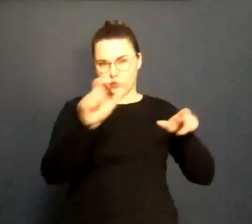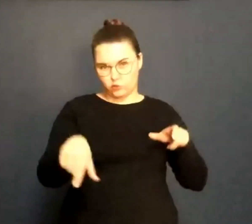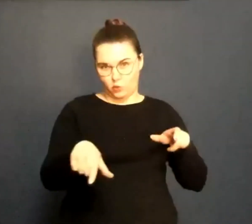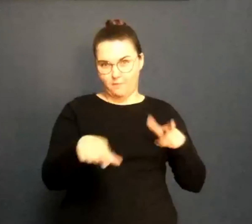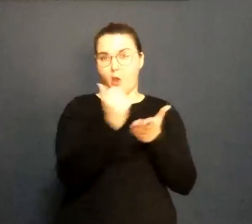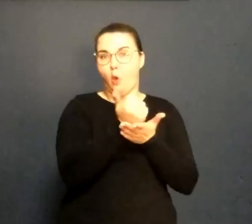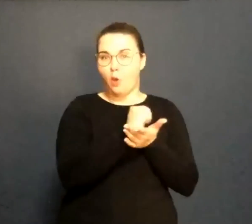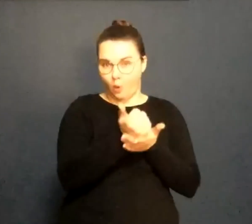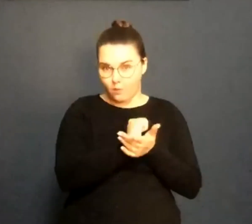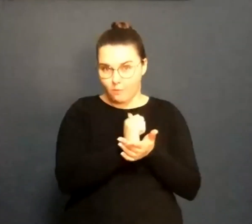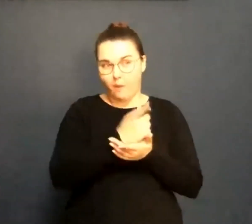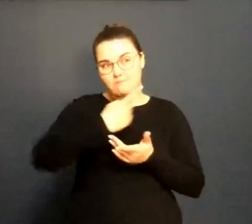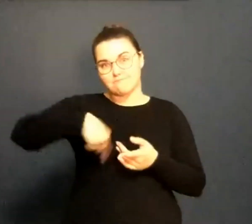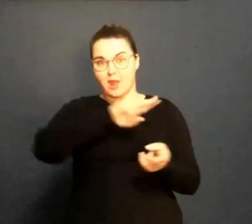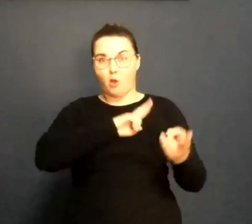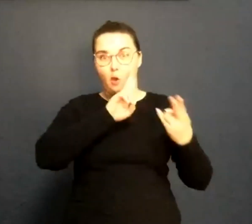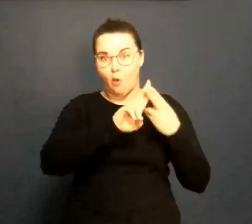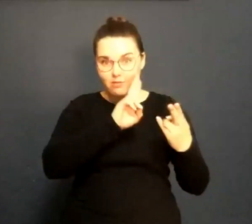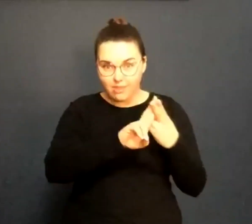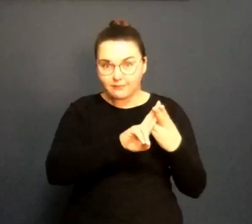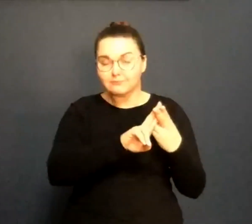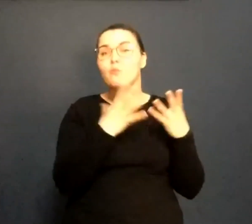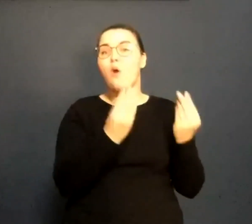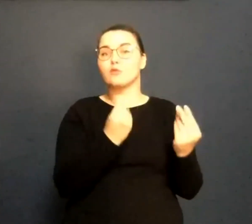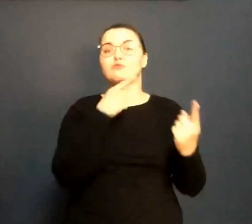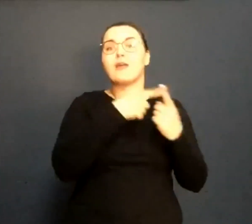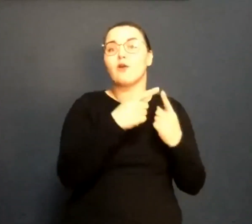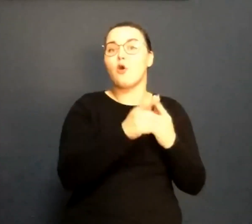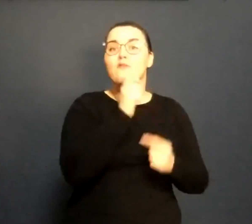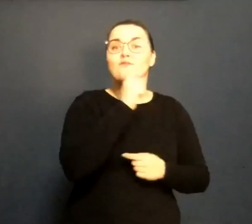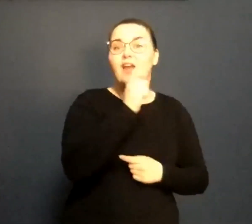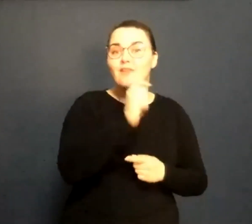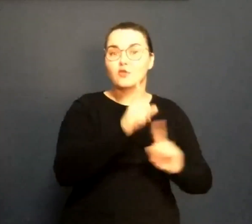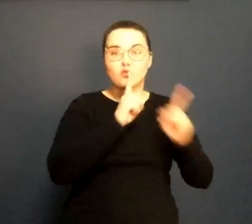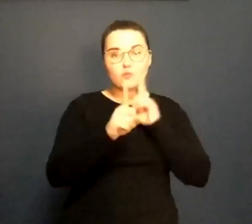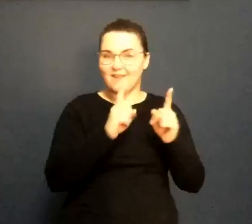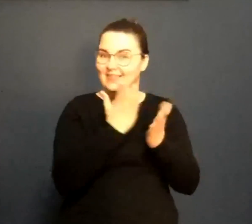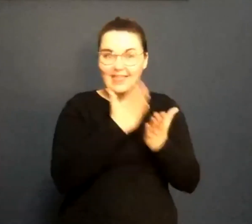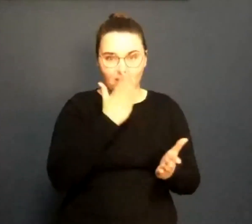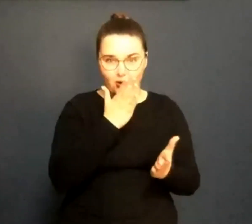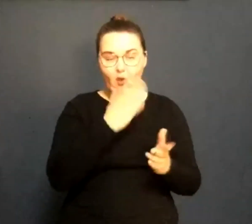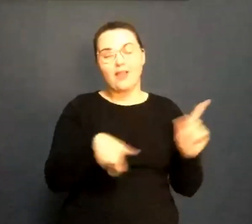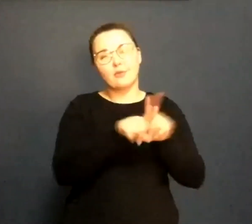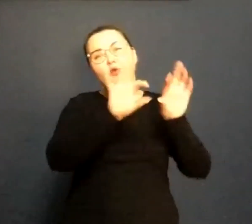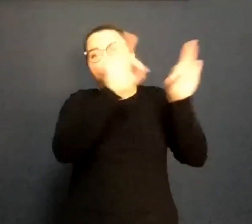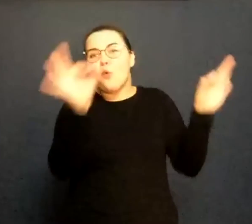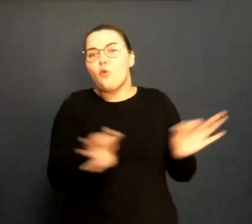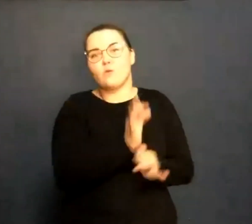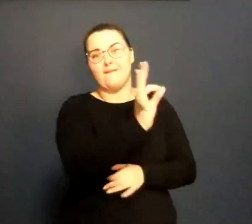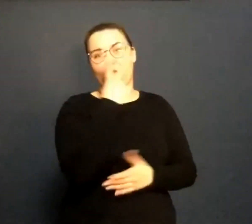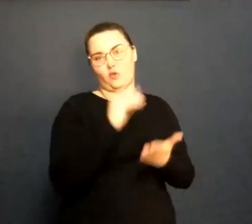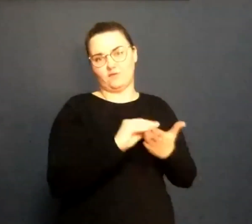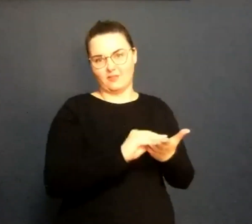mieli w sobie gotowość nie tylko rozmowy, opowiedzenia o doświadczaniu właśnie swojej odmiennej